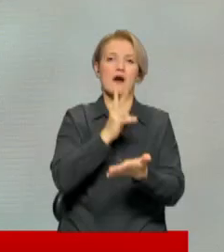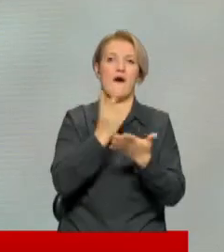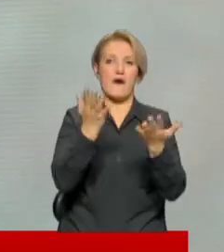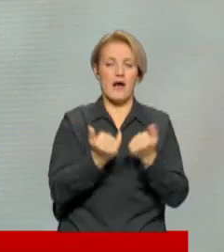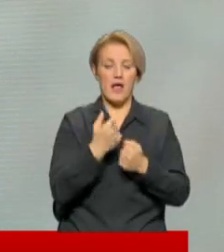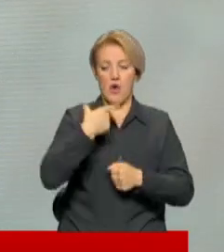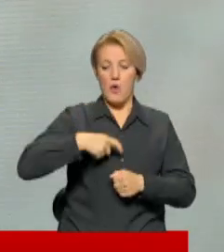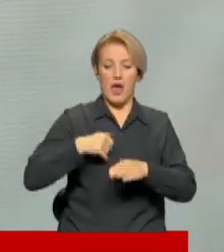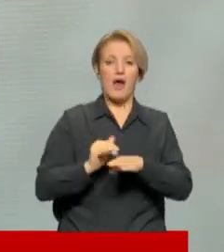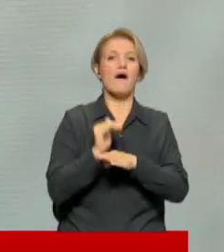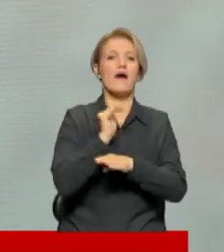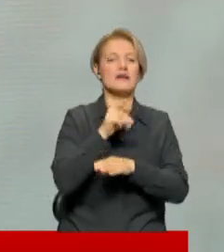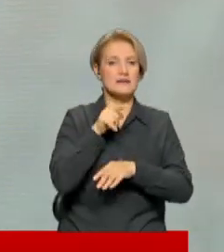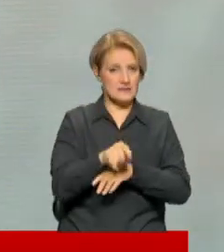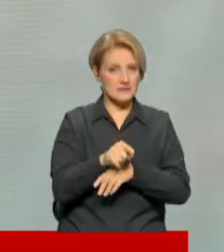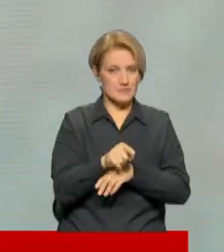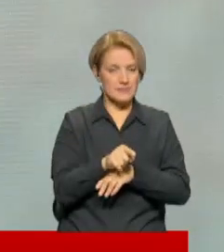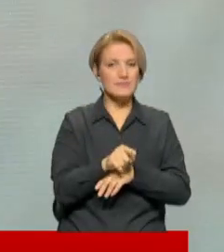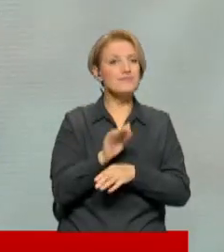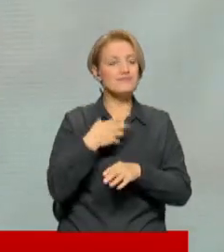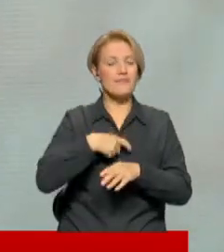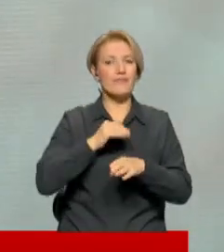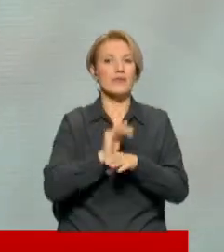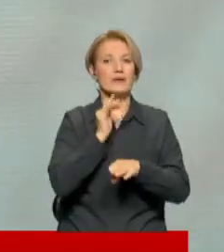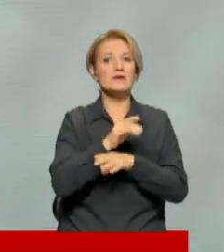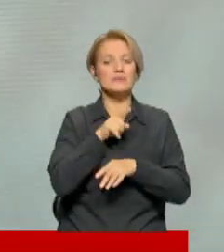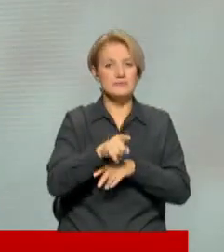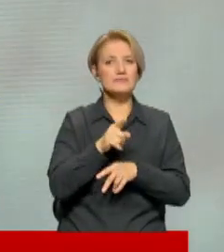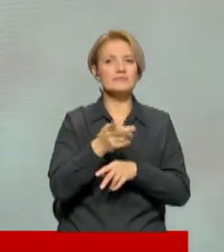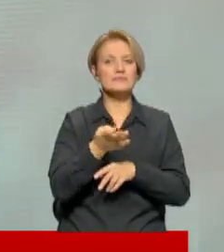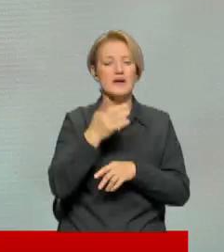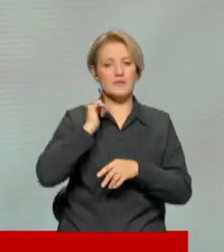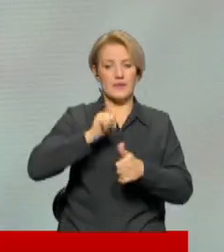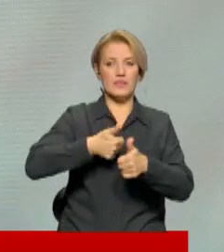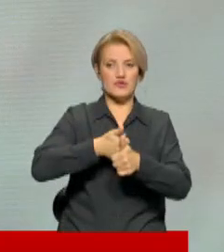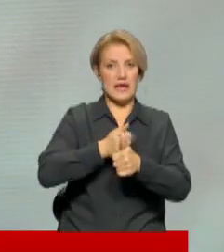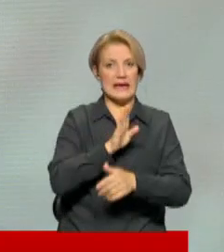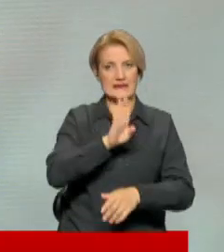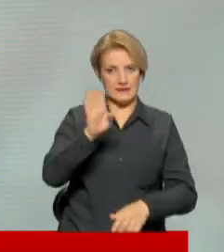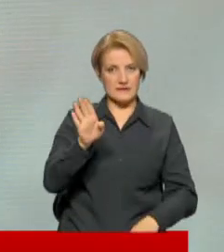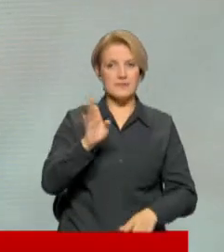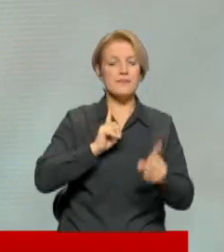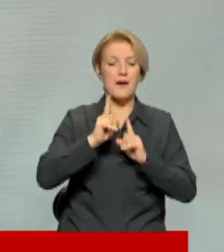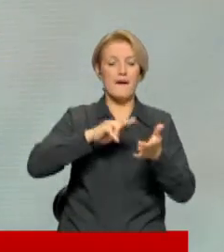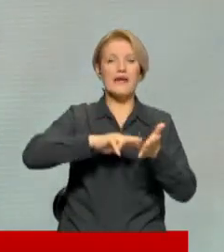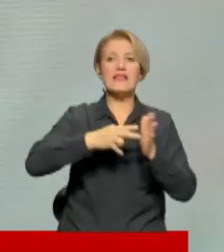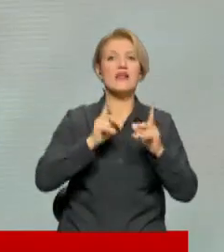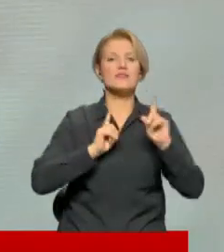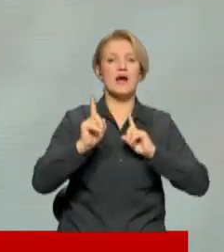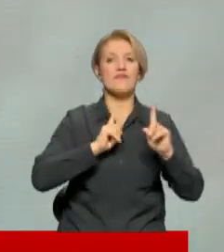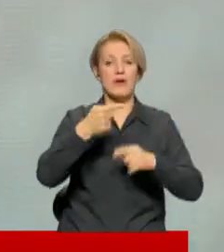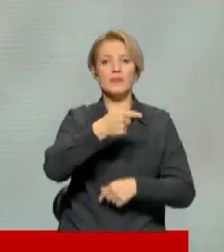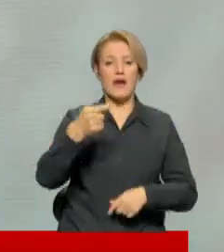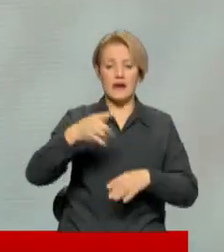hayatın gizliliğini ihlal iddiasıyla ihlal iddiasıyla açılan davalar danıştay'a gitti idari dava